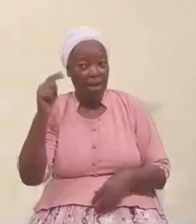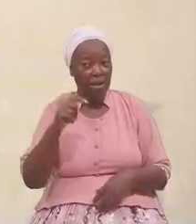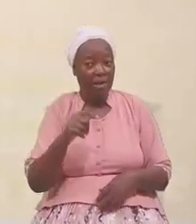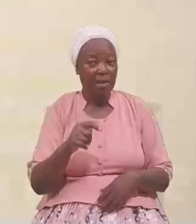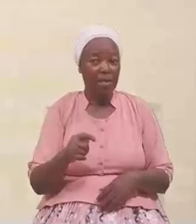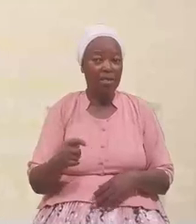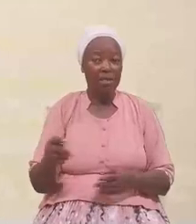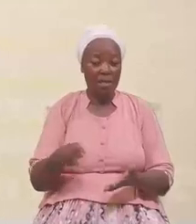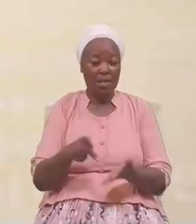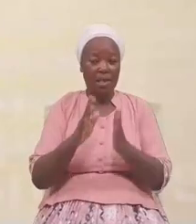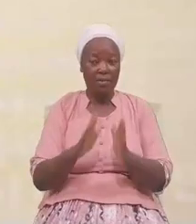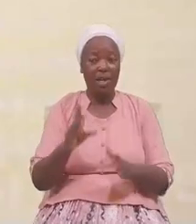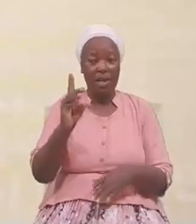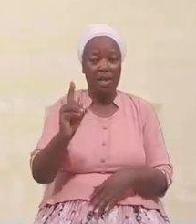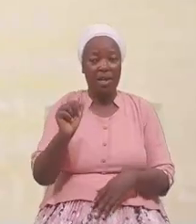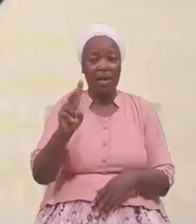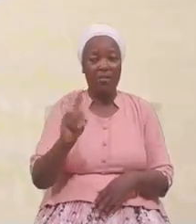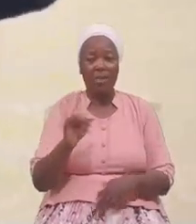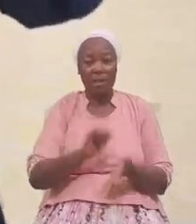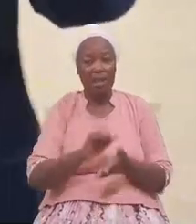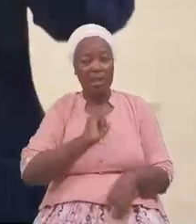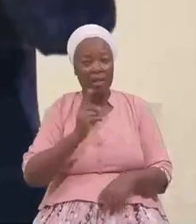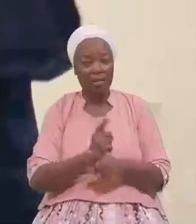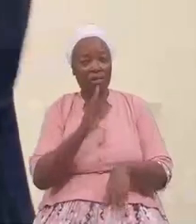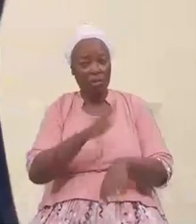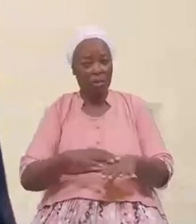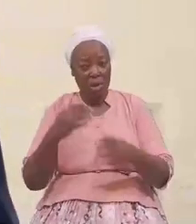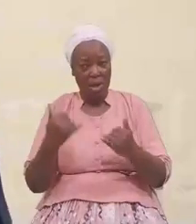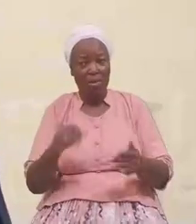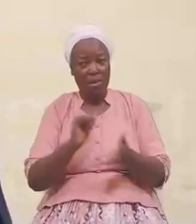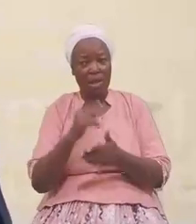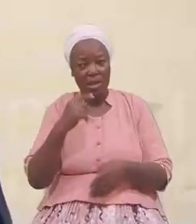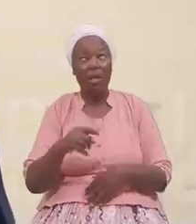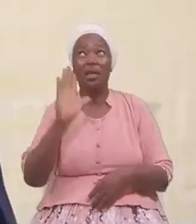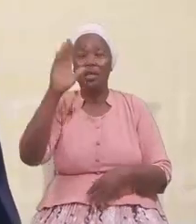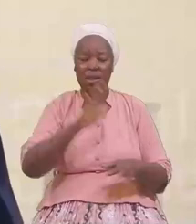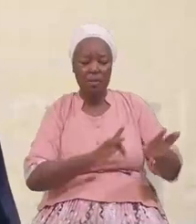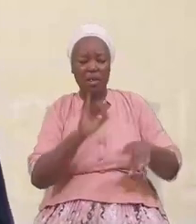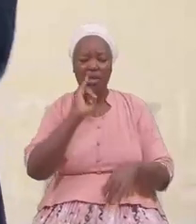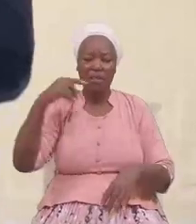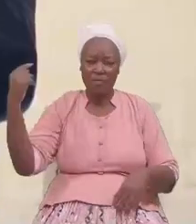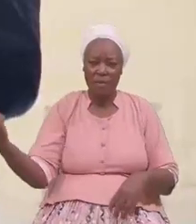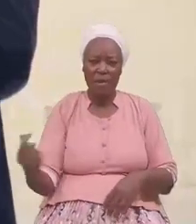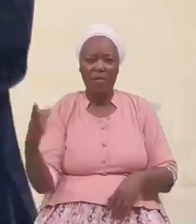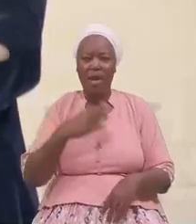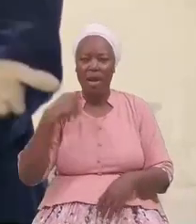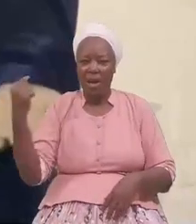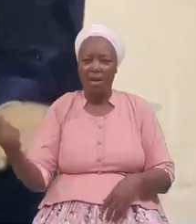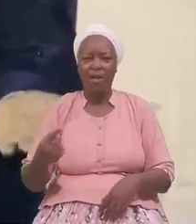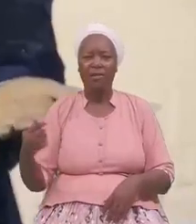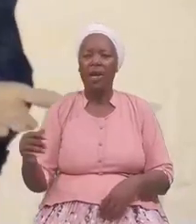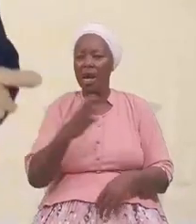David, dont je fais de mention, qui a dit, sa miséricorde est pour toujours. Et je suis toujours